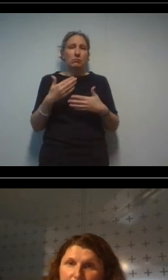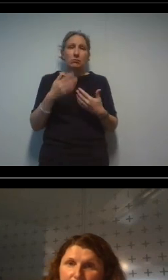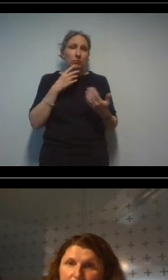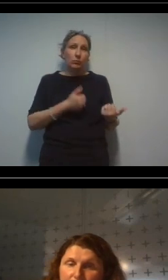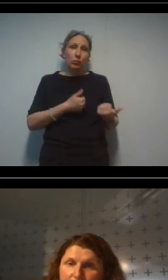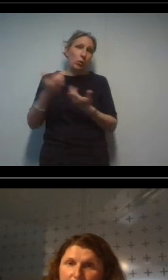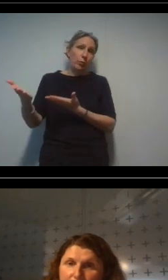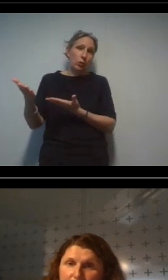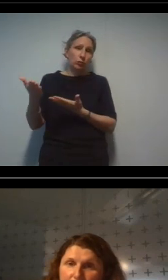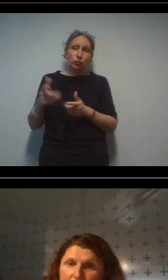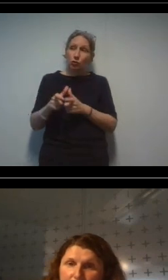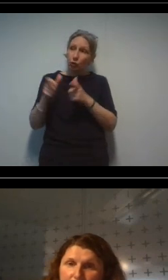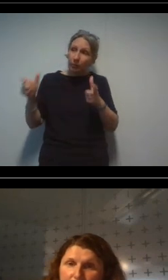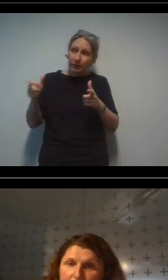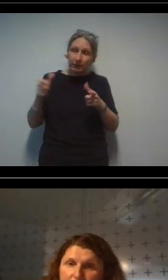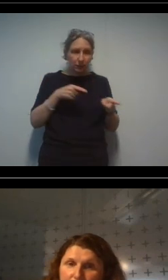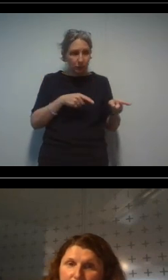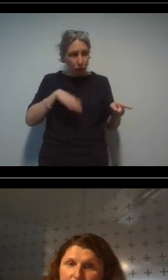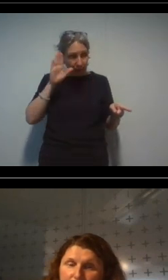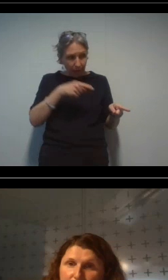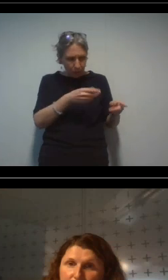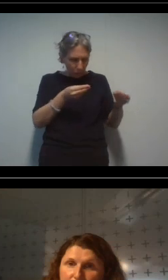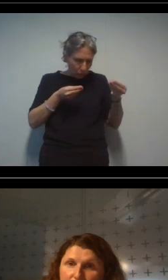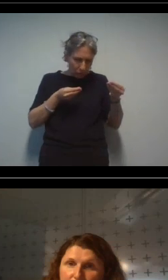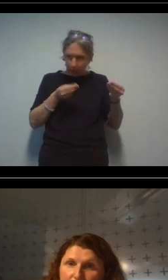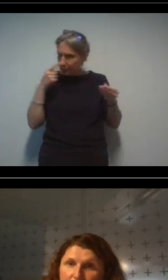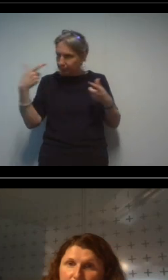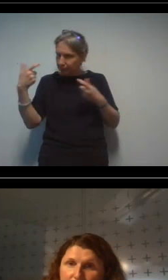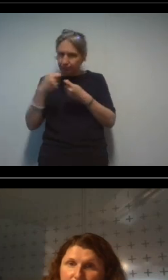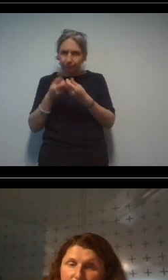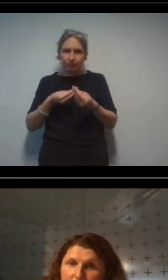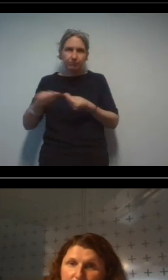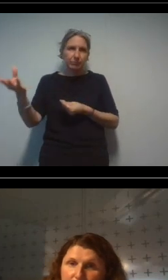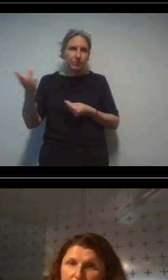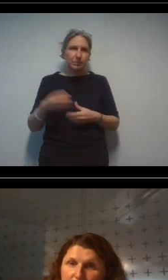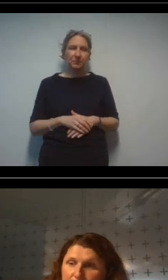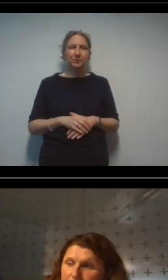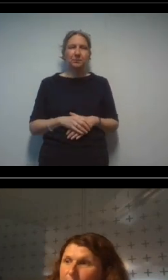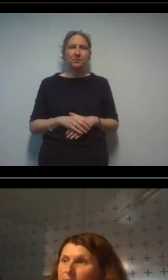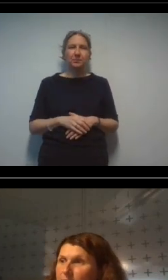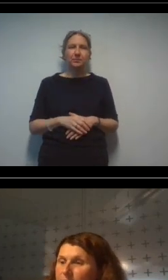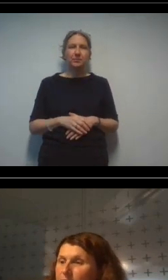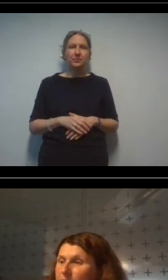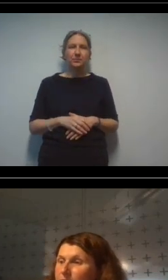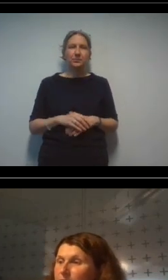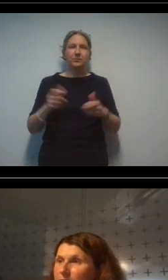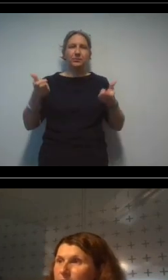aux entreprises avec lesquelles on travaille. Et peut-être pour arriver ensuite sur